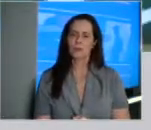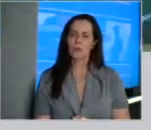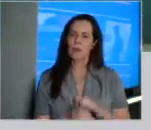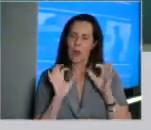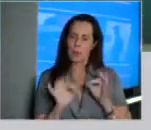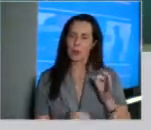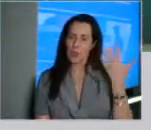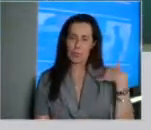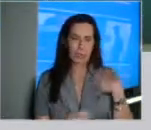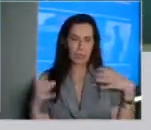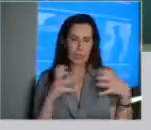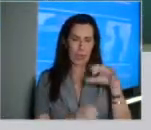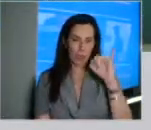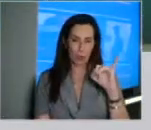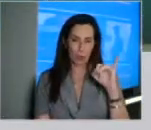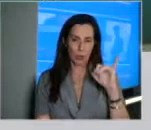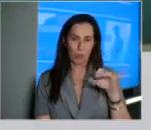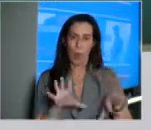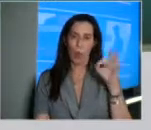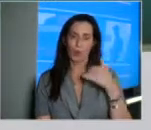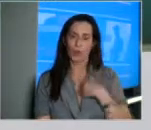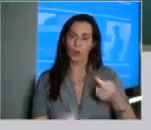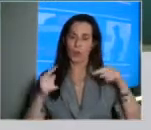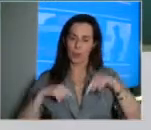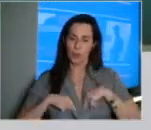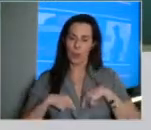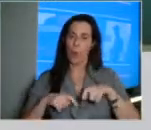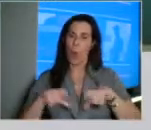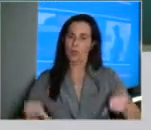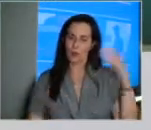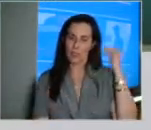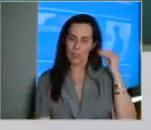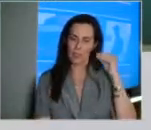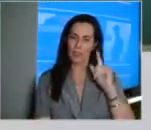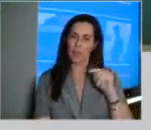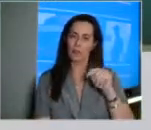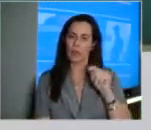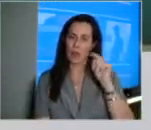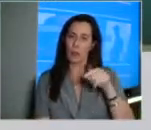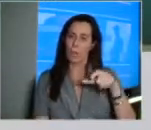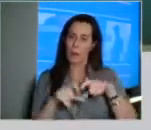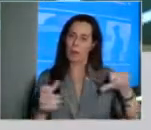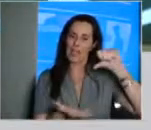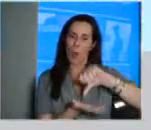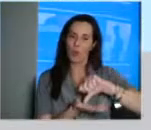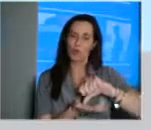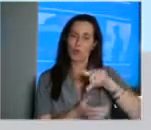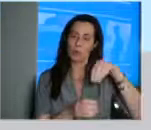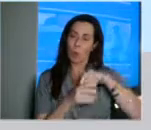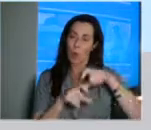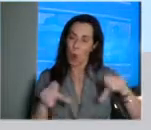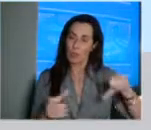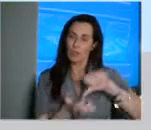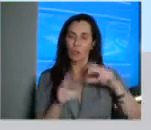האמת, כשהייתי בכיתה י' נבחרתי ליושבת ראש המועצה בבית הספר, ואז משם הגעתי למועצה העירונית. ואז בתוך המועצה העירונית